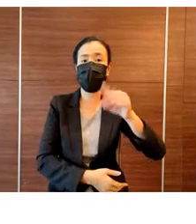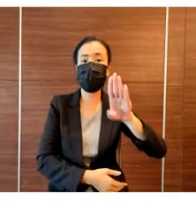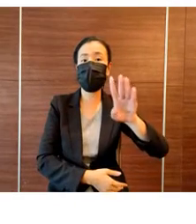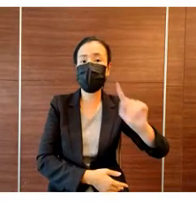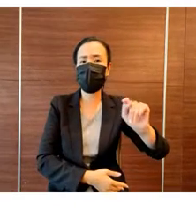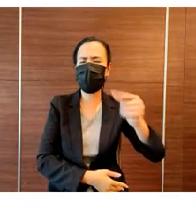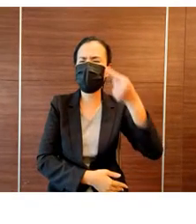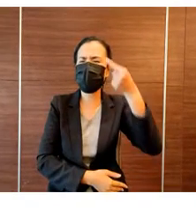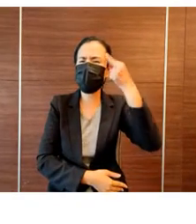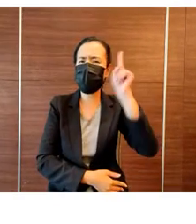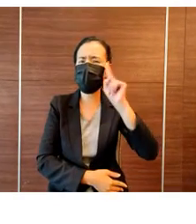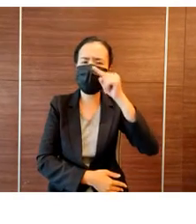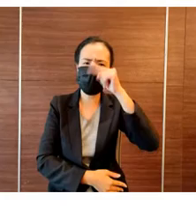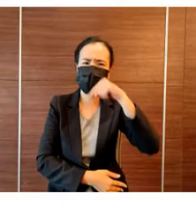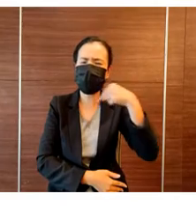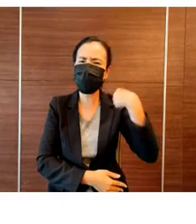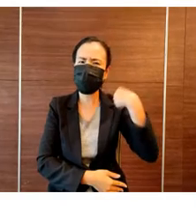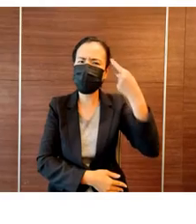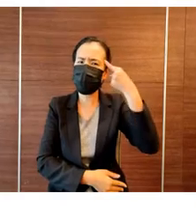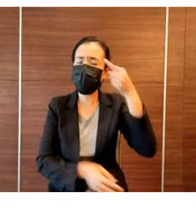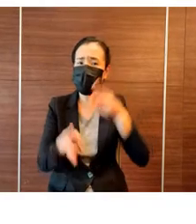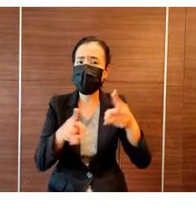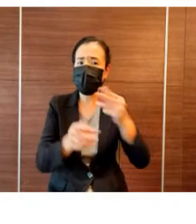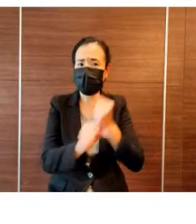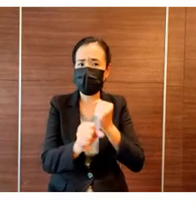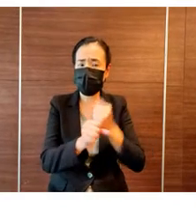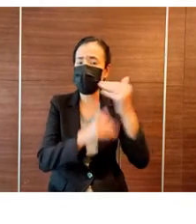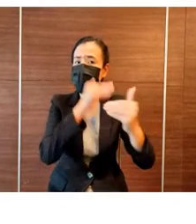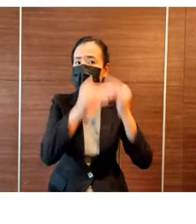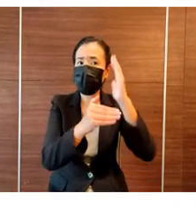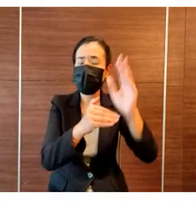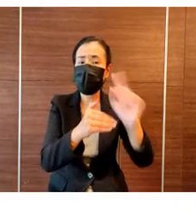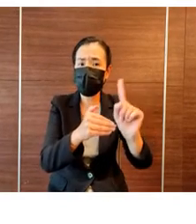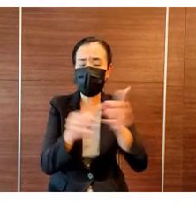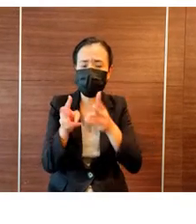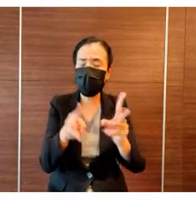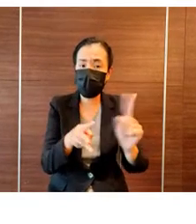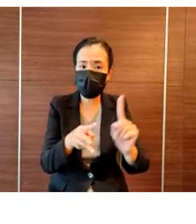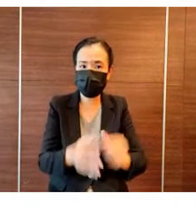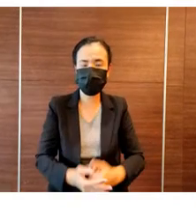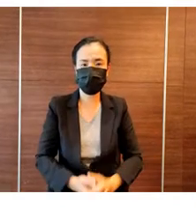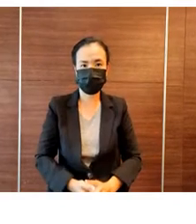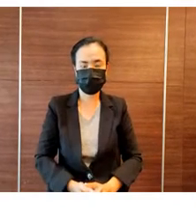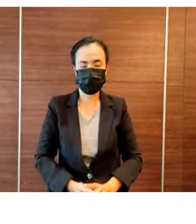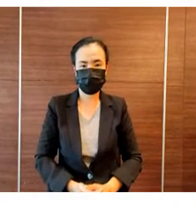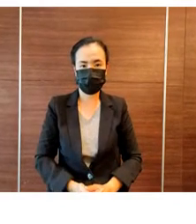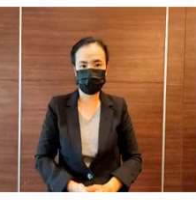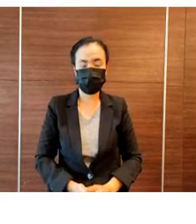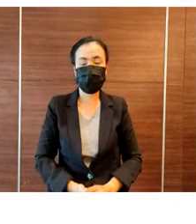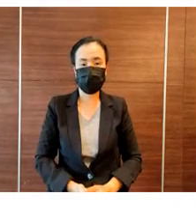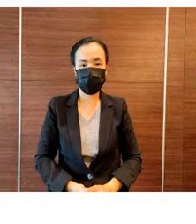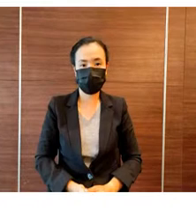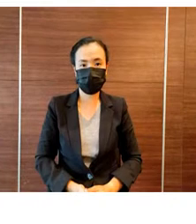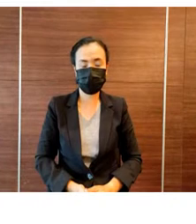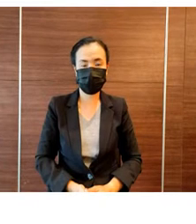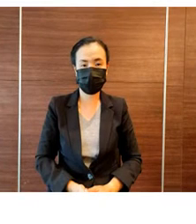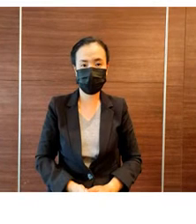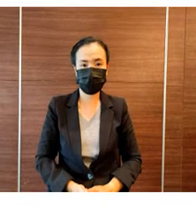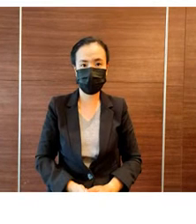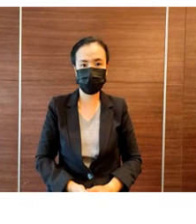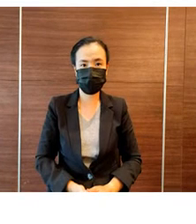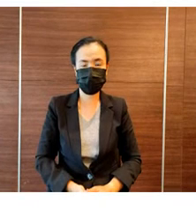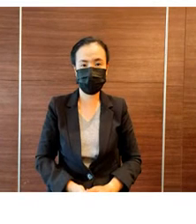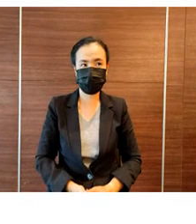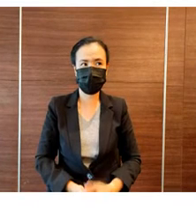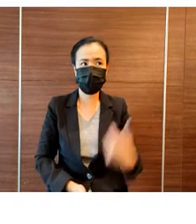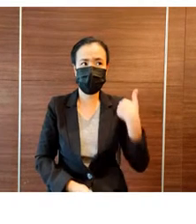พยังไงประเทศเราควรจะมีทิศทางในการทำงานเรื่องนี้แบบไหนบ้างหรือมันควรจะ